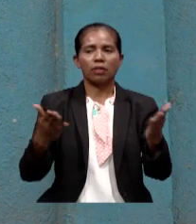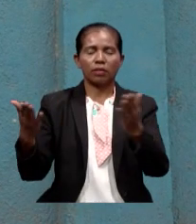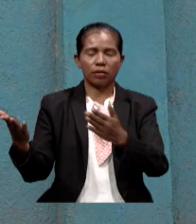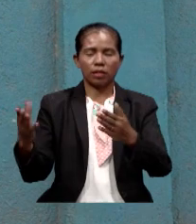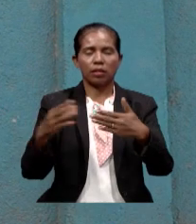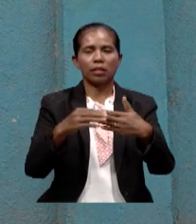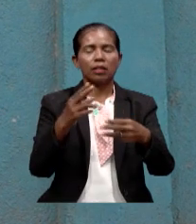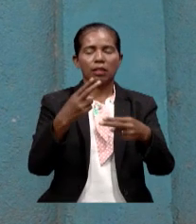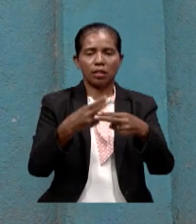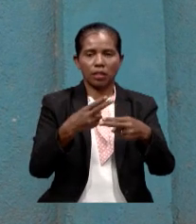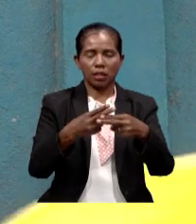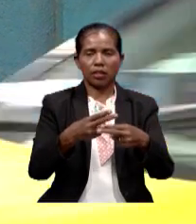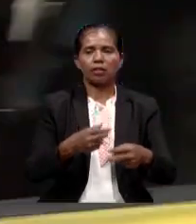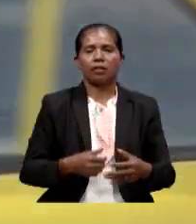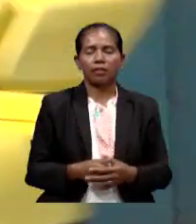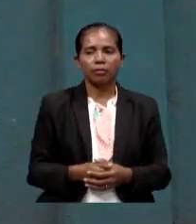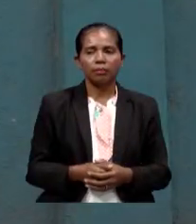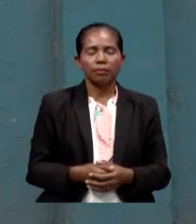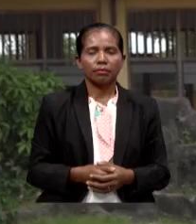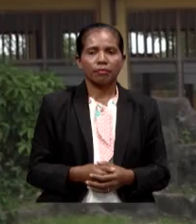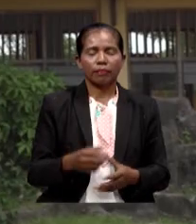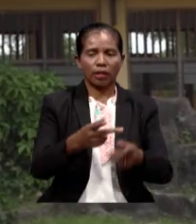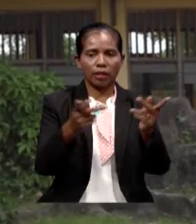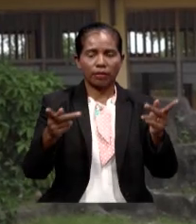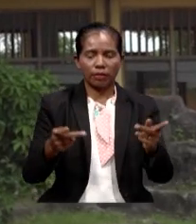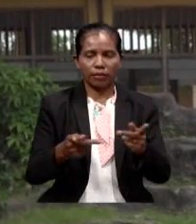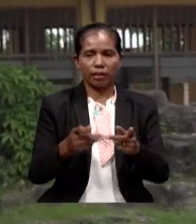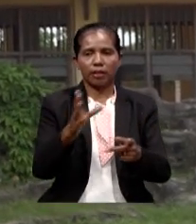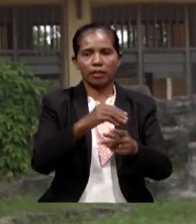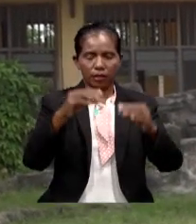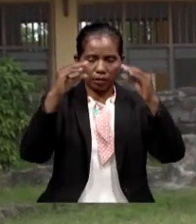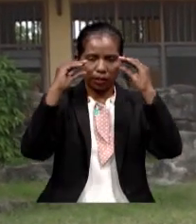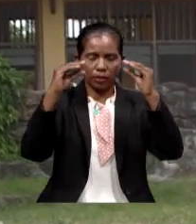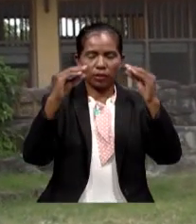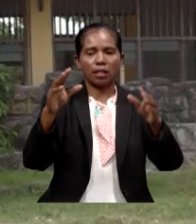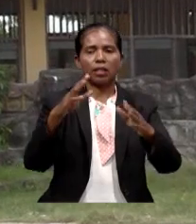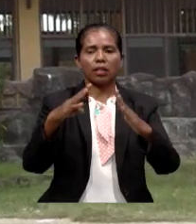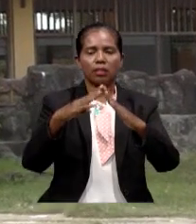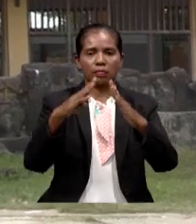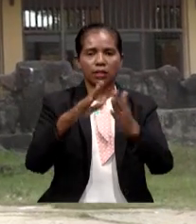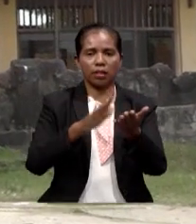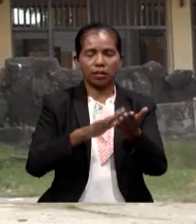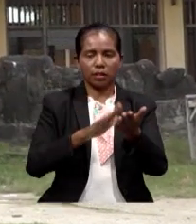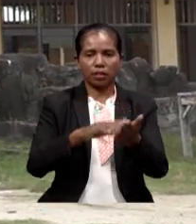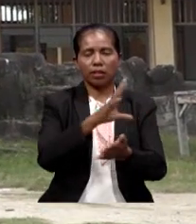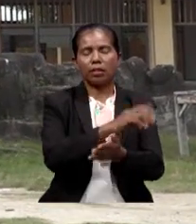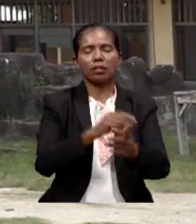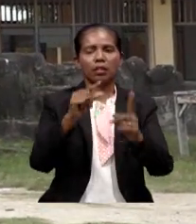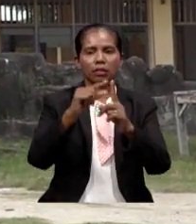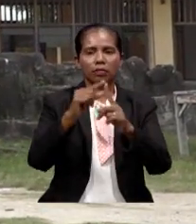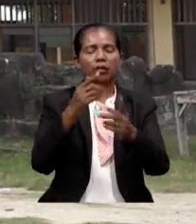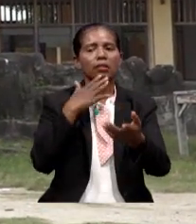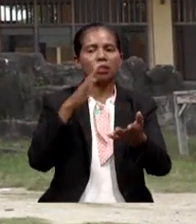naran hodi atun malu. Ironiku liutan, fatin edukativu hanesan eskola sira, ia mos letra kal liofuan at,